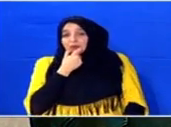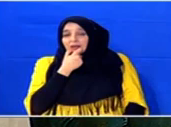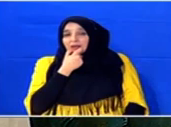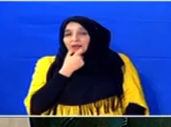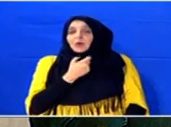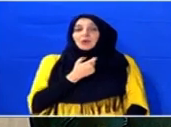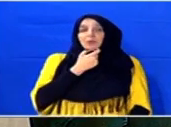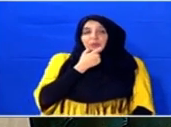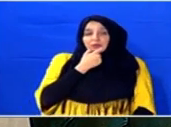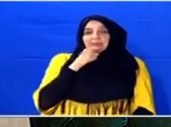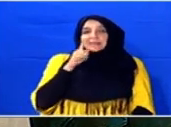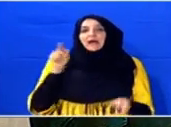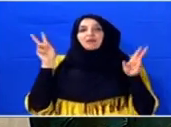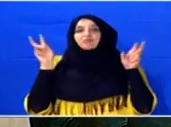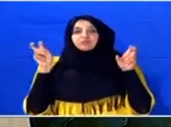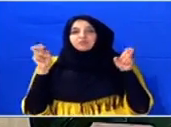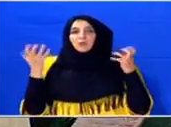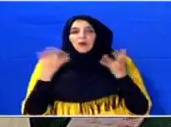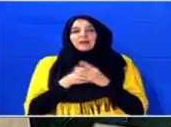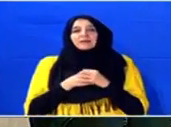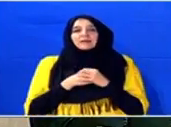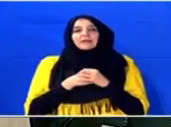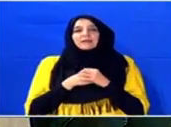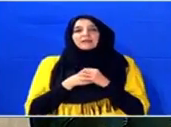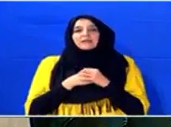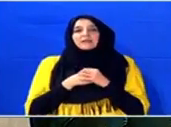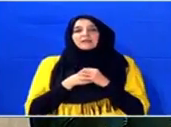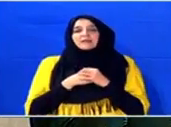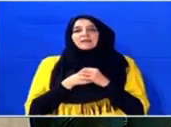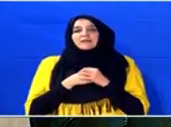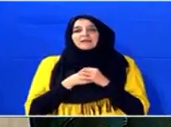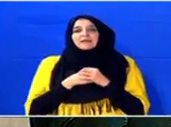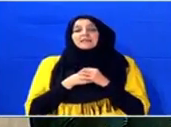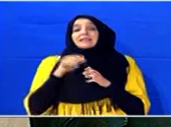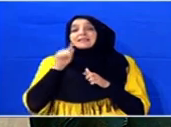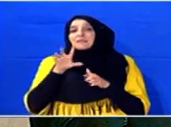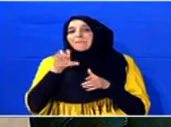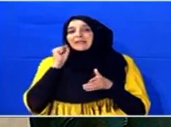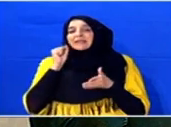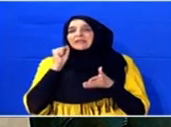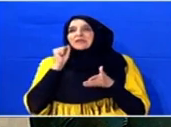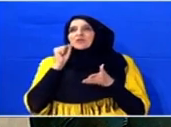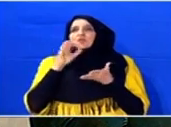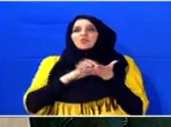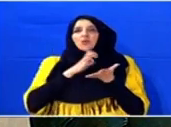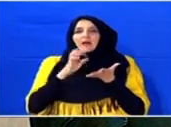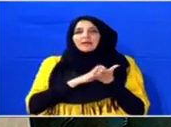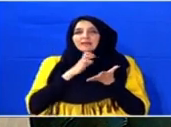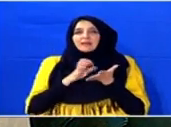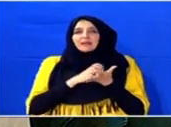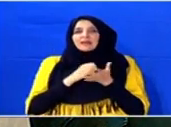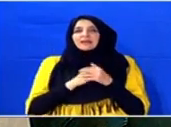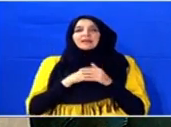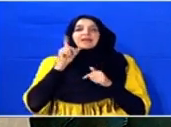هذا العنوان مستمد من الايه 35 من سوره